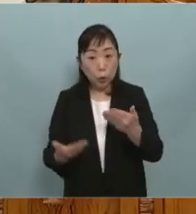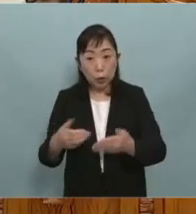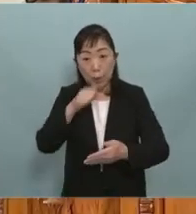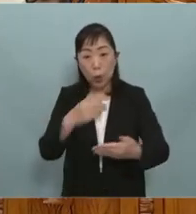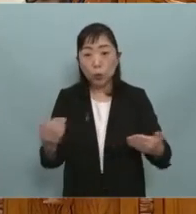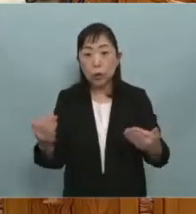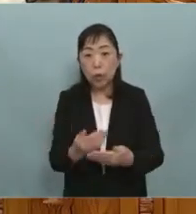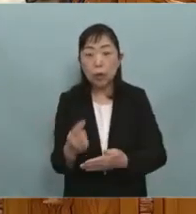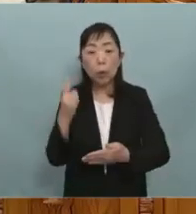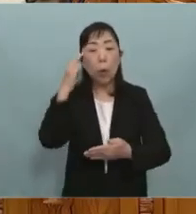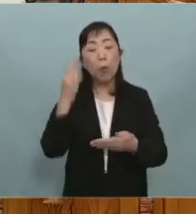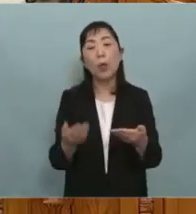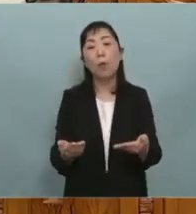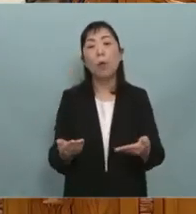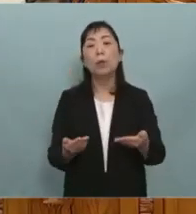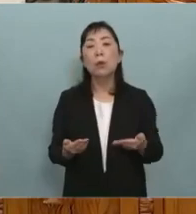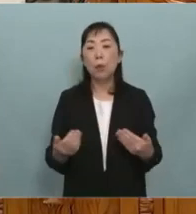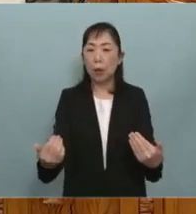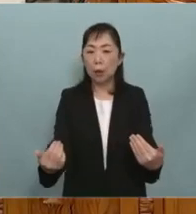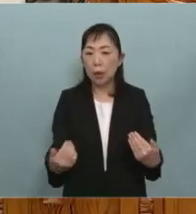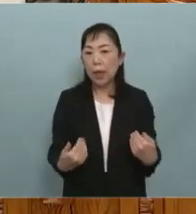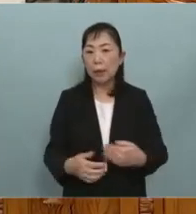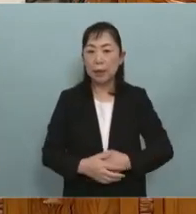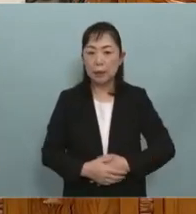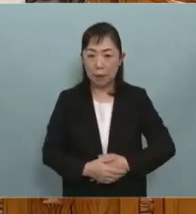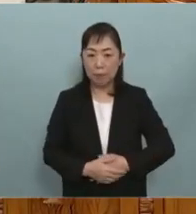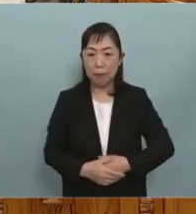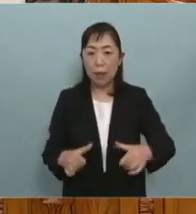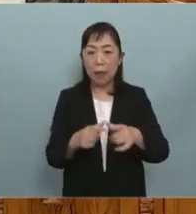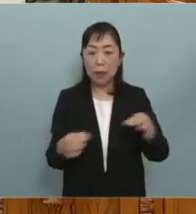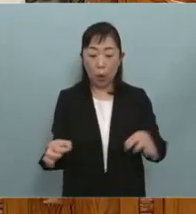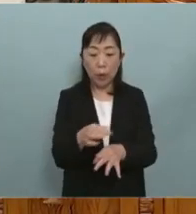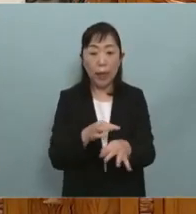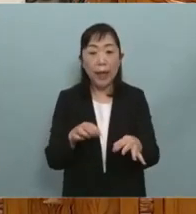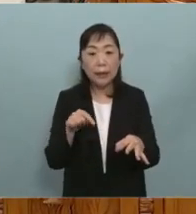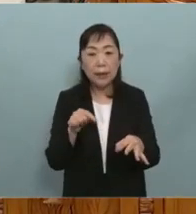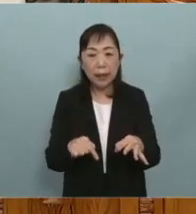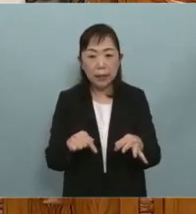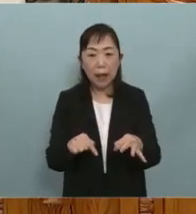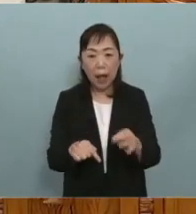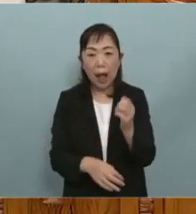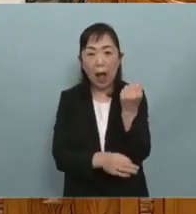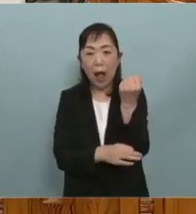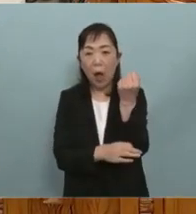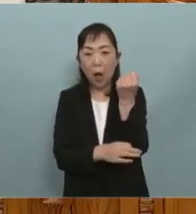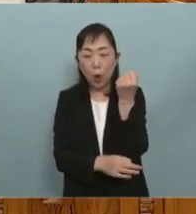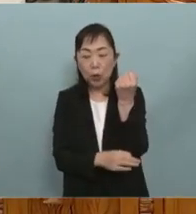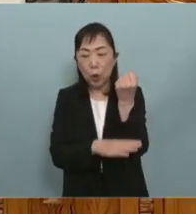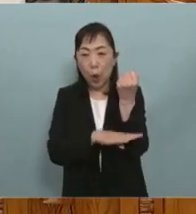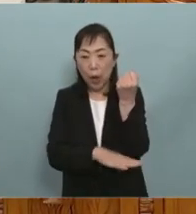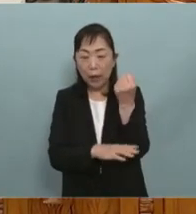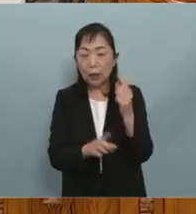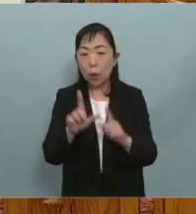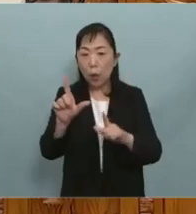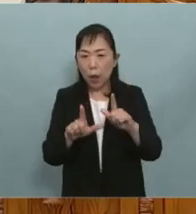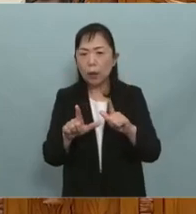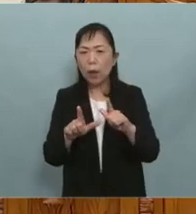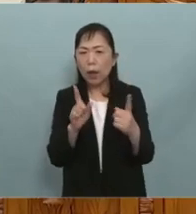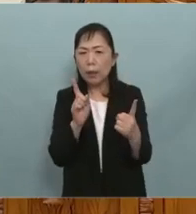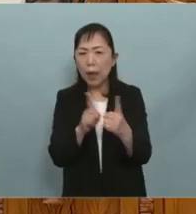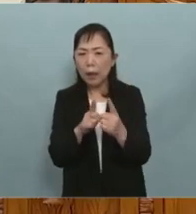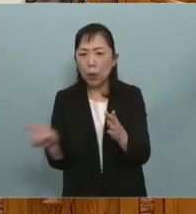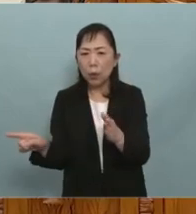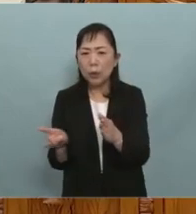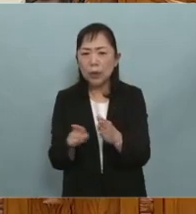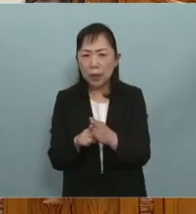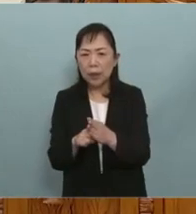思いを持っていただかなければなりません日本経済がコストカット型の対応を続けてきた失われた